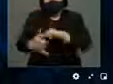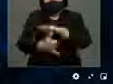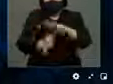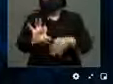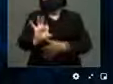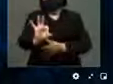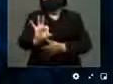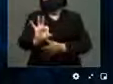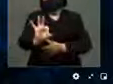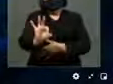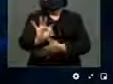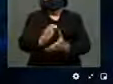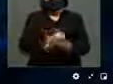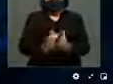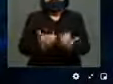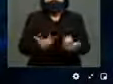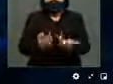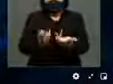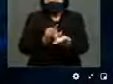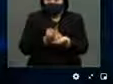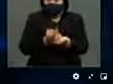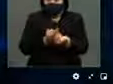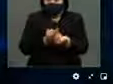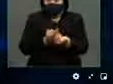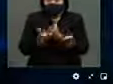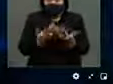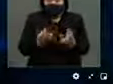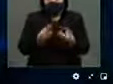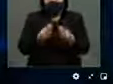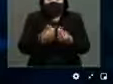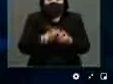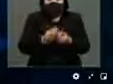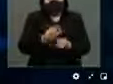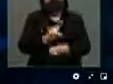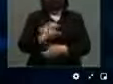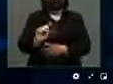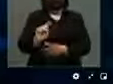ายทำให้ตัวเลขยอดรวมสะสมไปที่